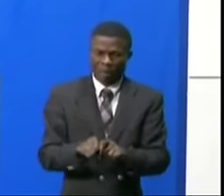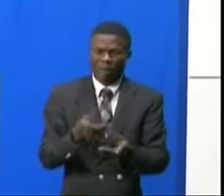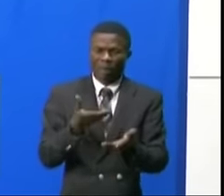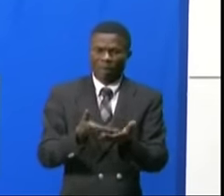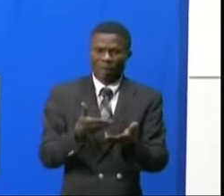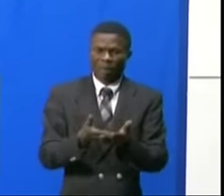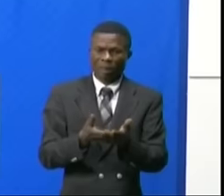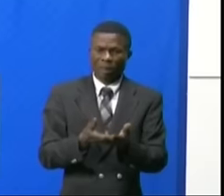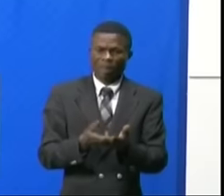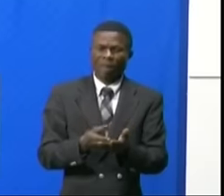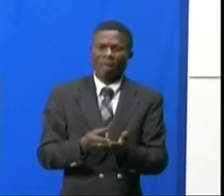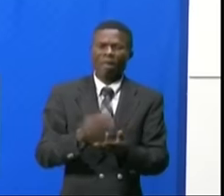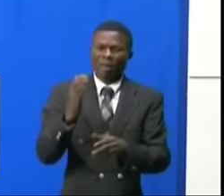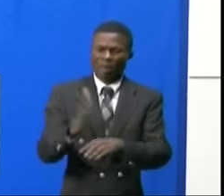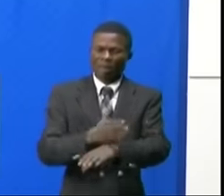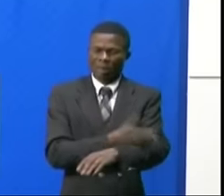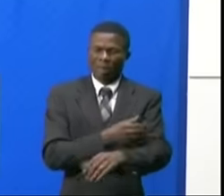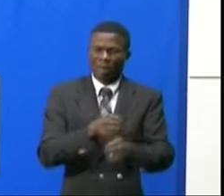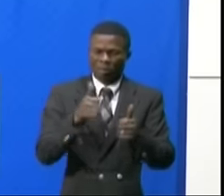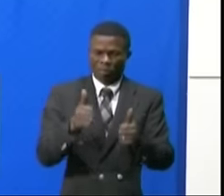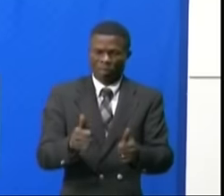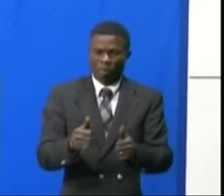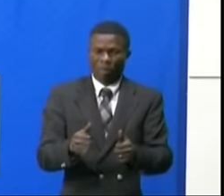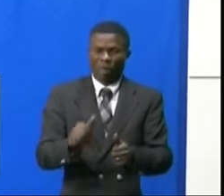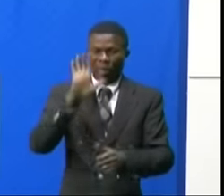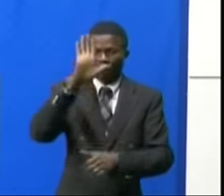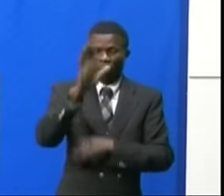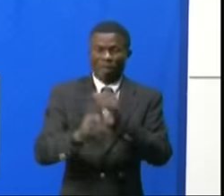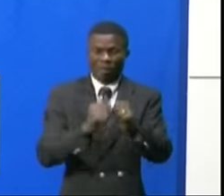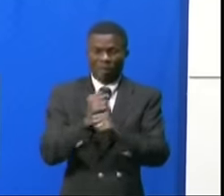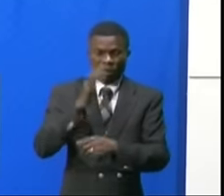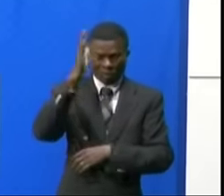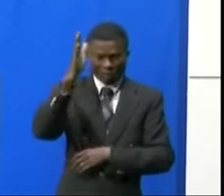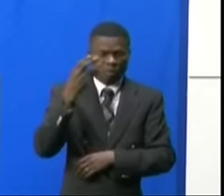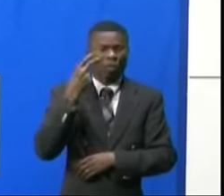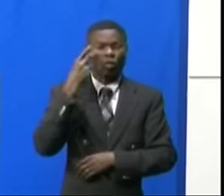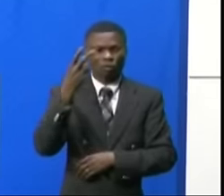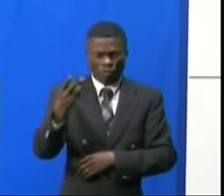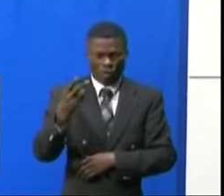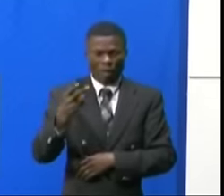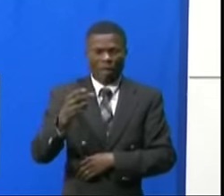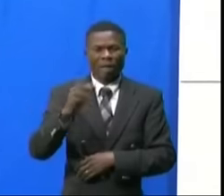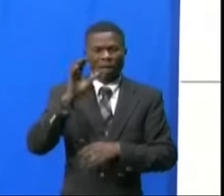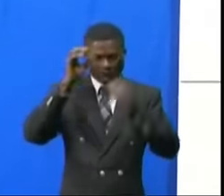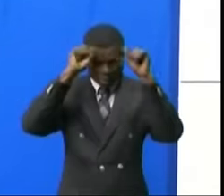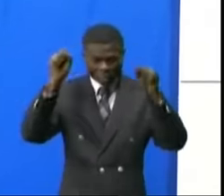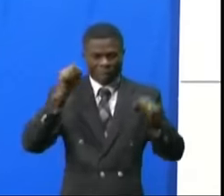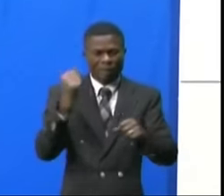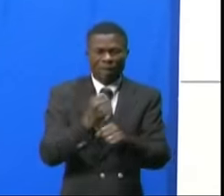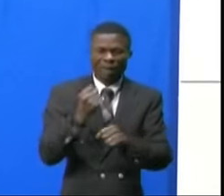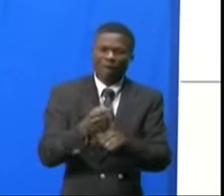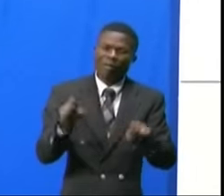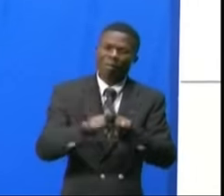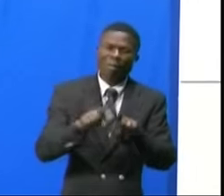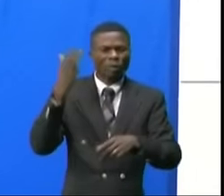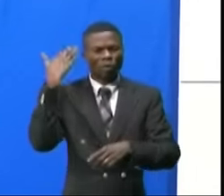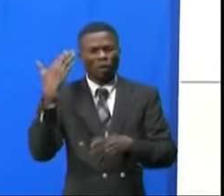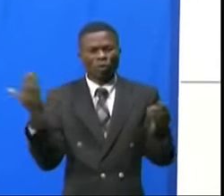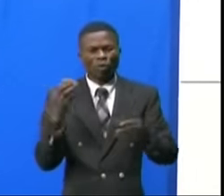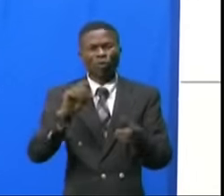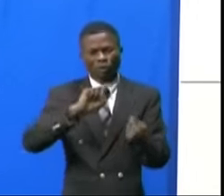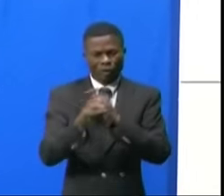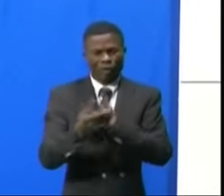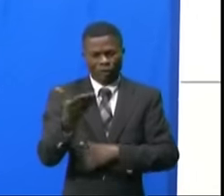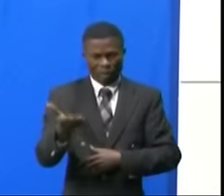un des points cruciaux et je suis sûr que ce peuple-là, nous verrons sa réaction le jour de la publication des résultats. Cette fois-ci, on a fait les élections